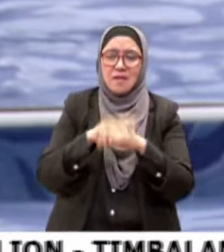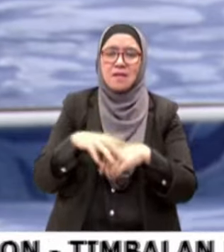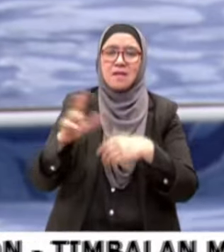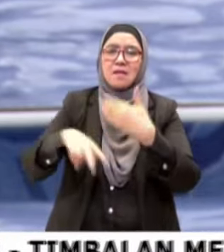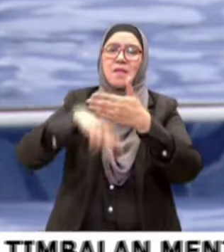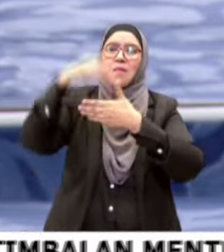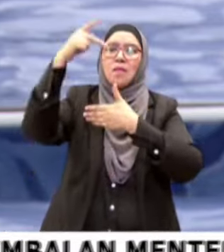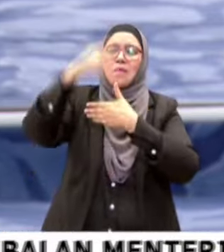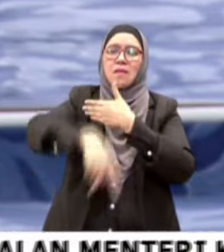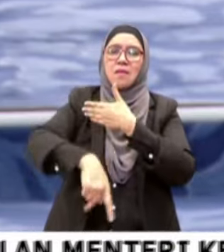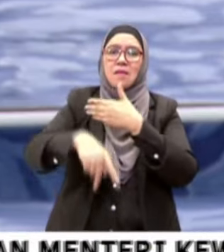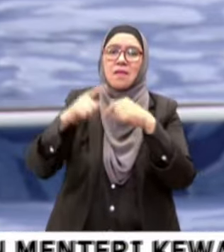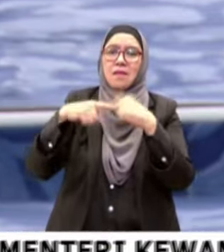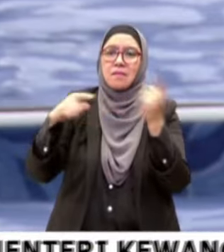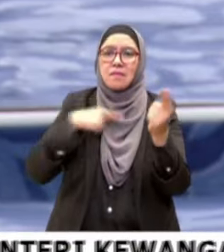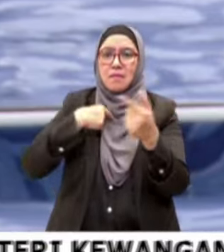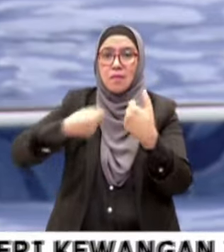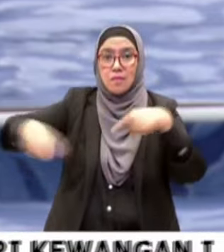penjaga